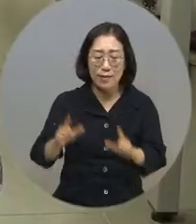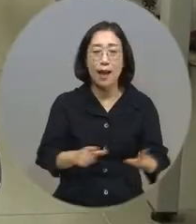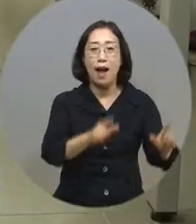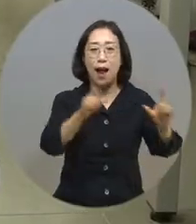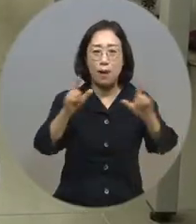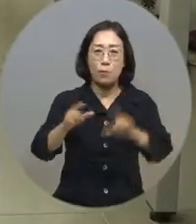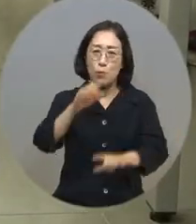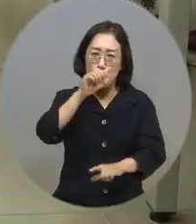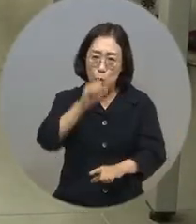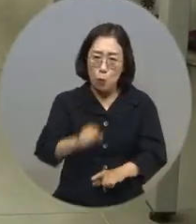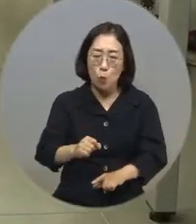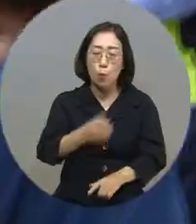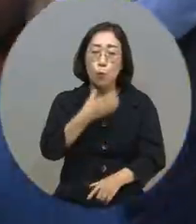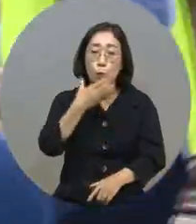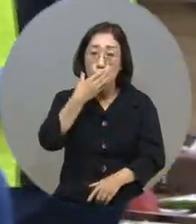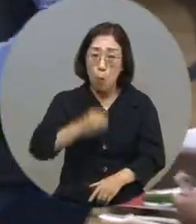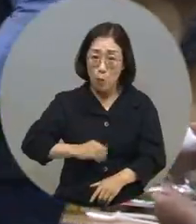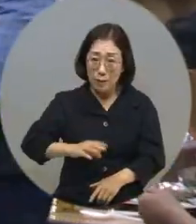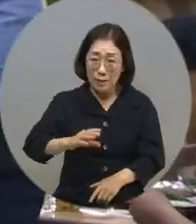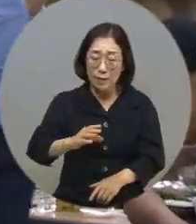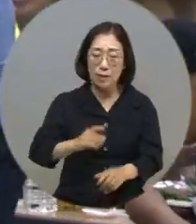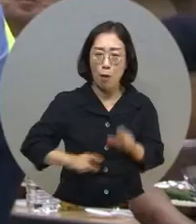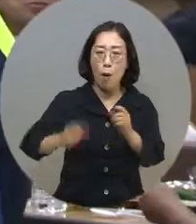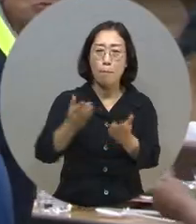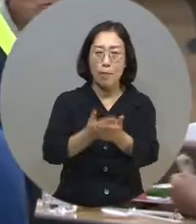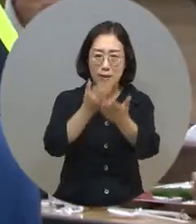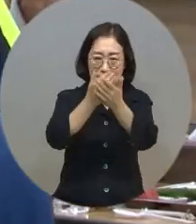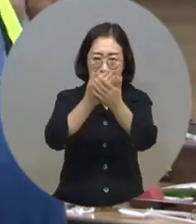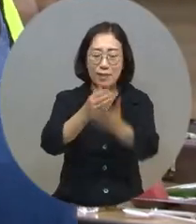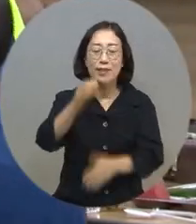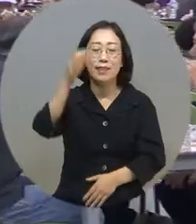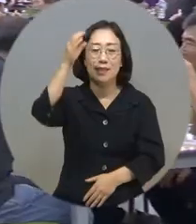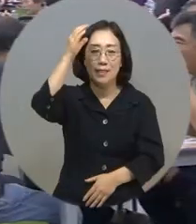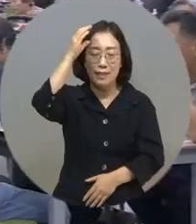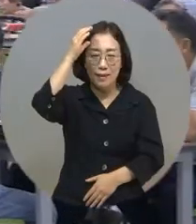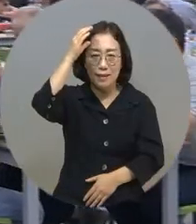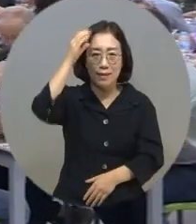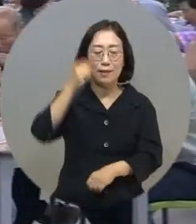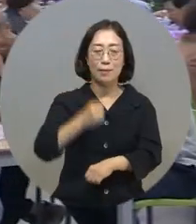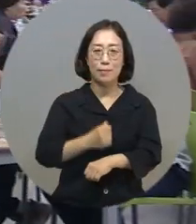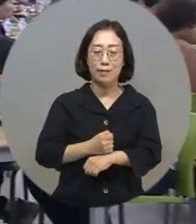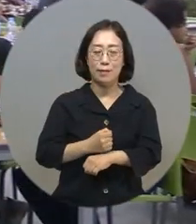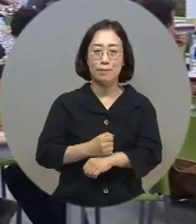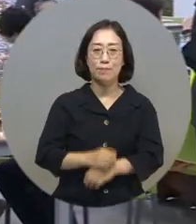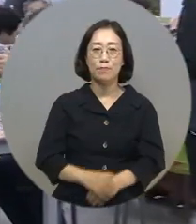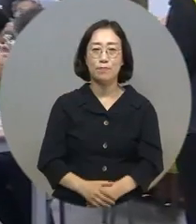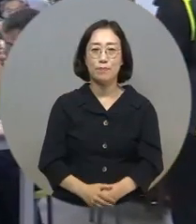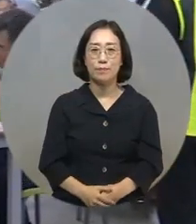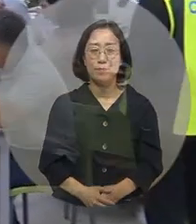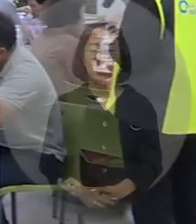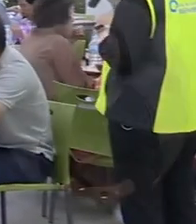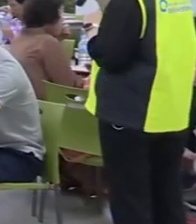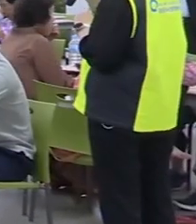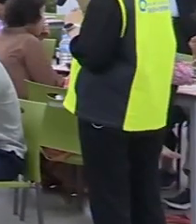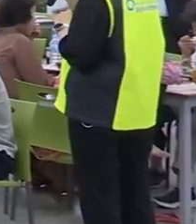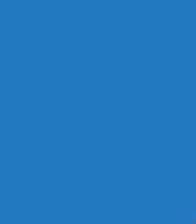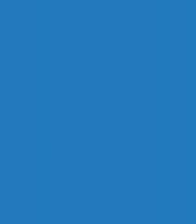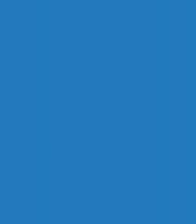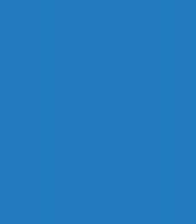향상과 노인복지의 증진으로 이어지길 기대해 봅니다 복지 t 전북방송 안정입니다